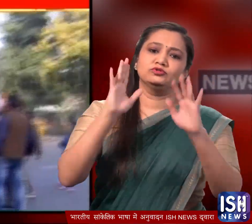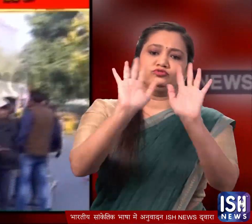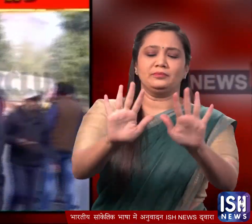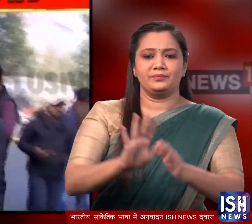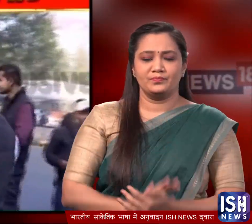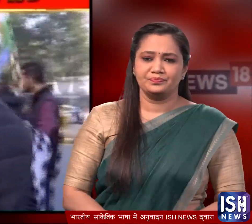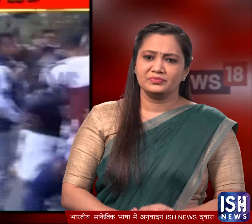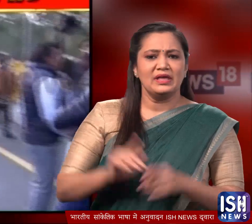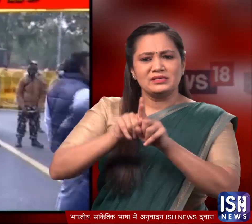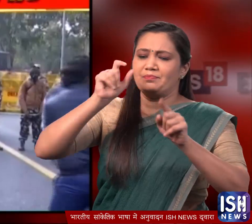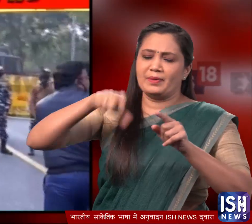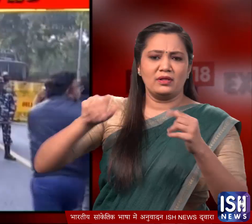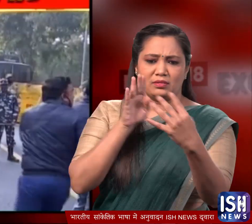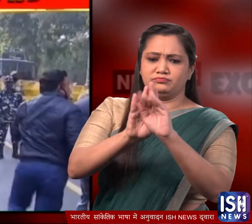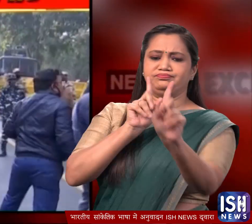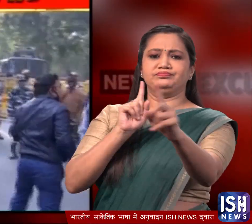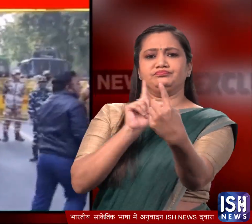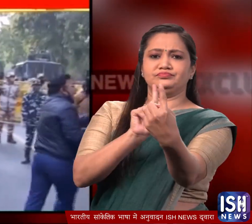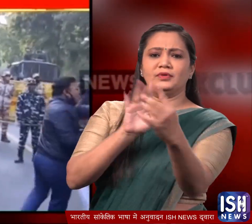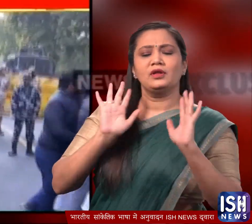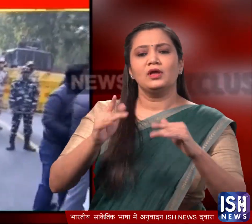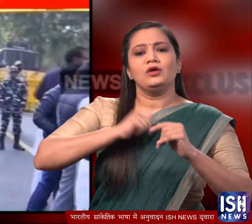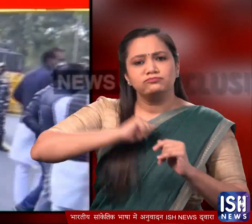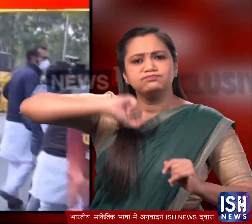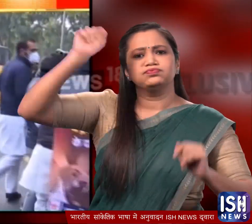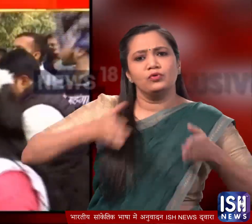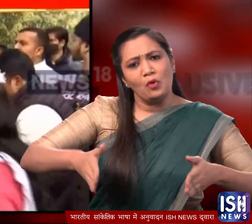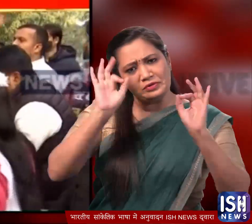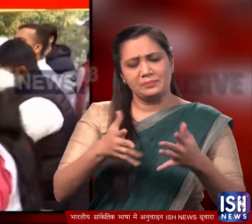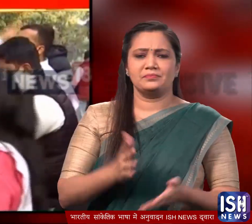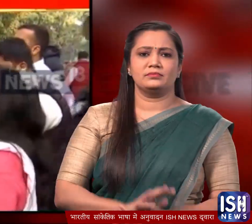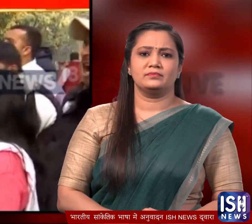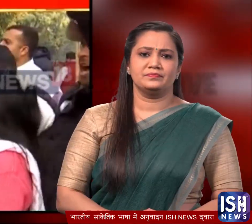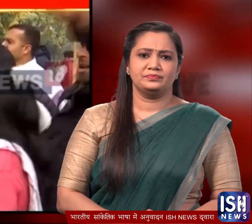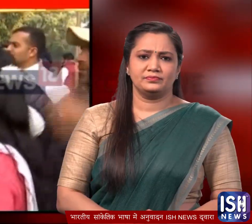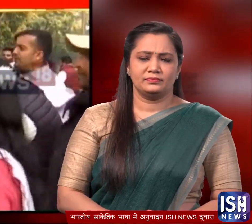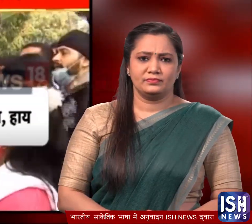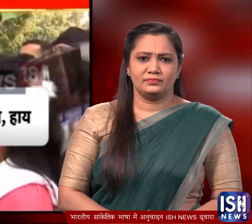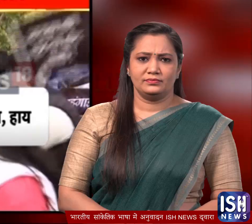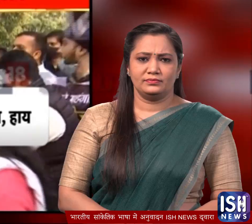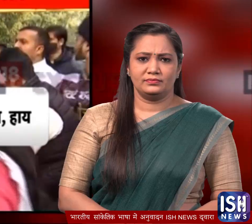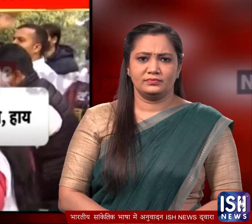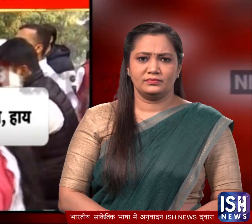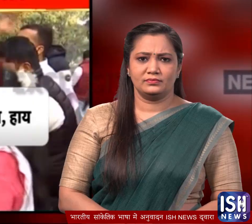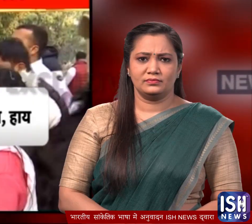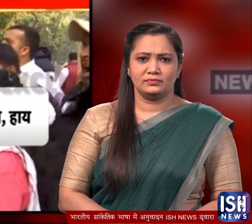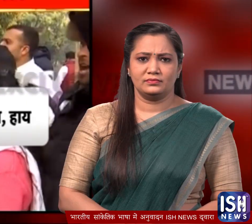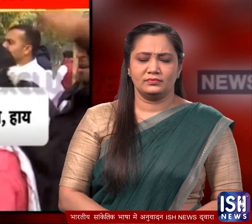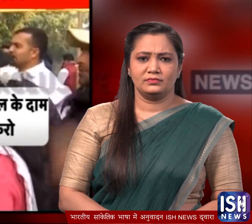बैरिकेडिंग कर सबको वहीं रोक दिया। प्रदर्शनकारियों ने भी पुलिस से दूरी बनाकर रखी और सड़क पर ही अपना विरोध तेज कर दिया।